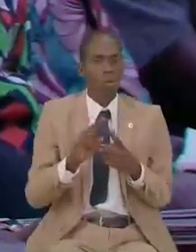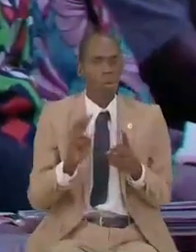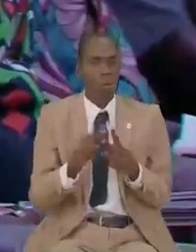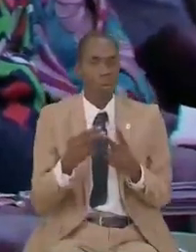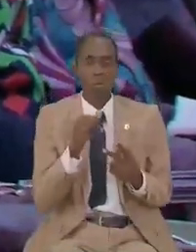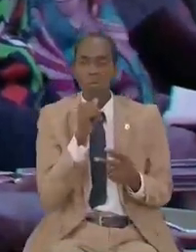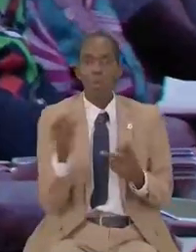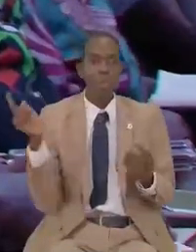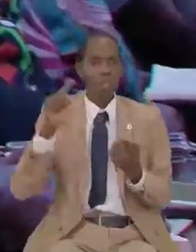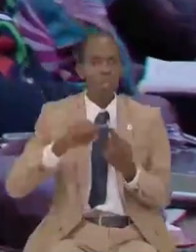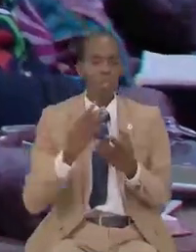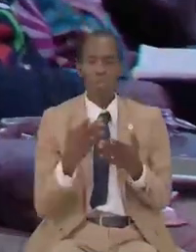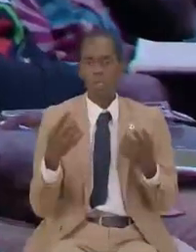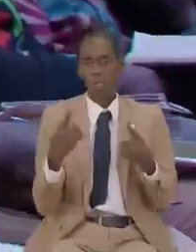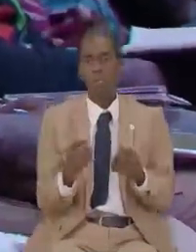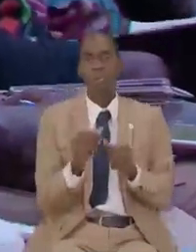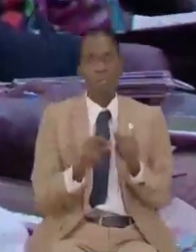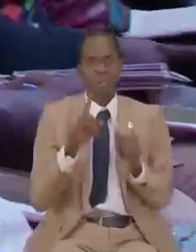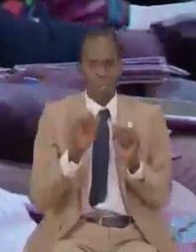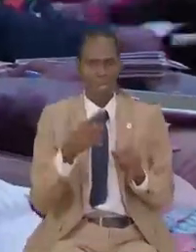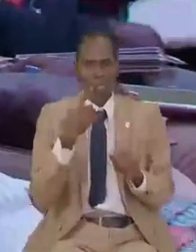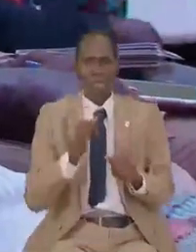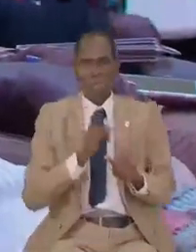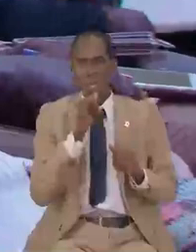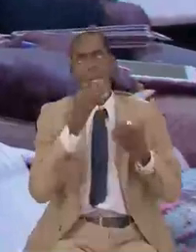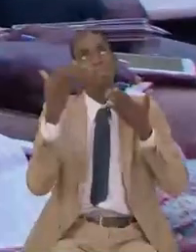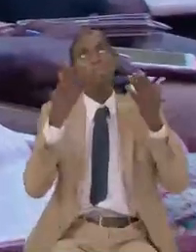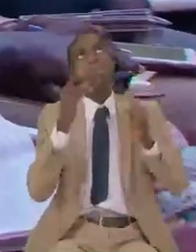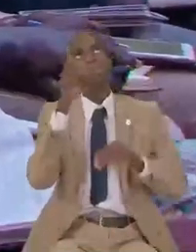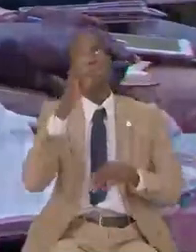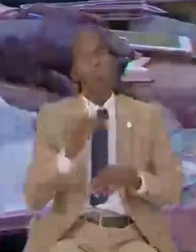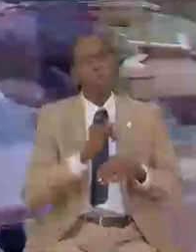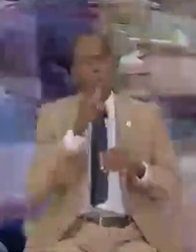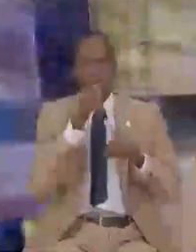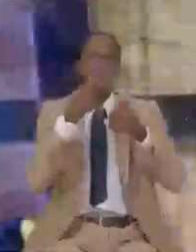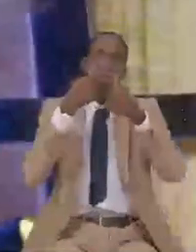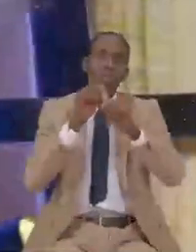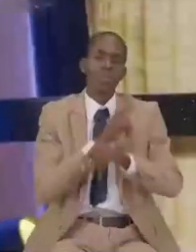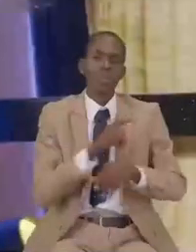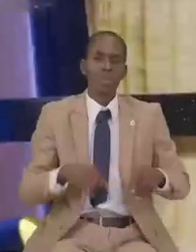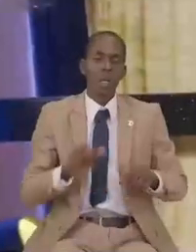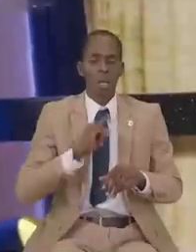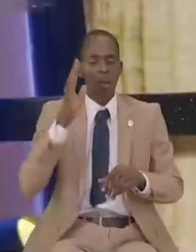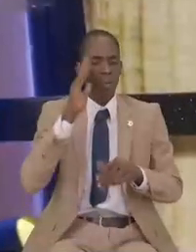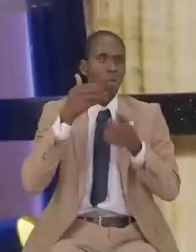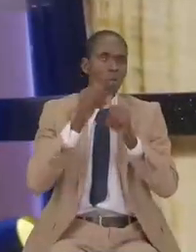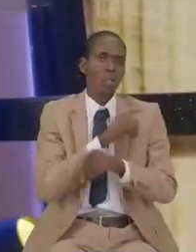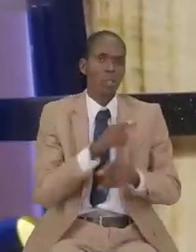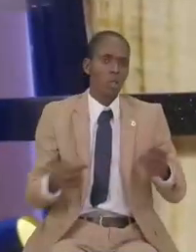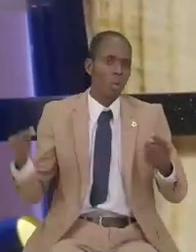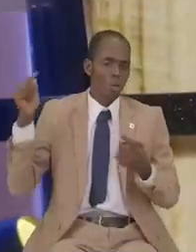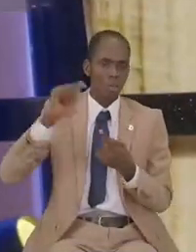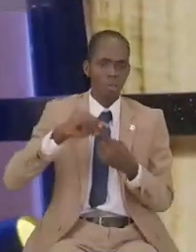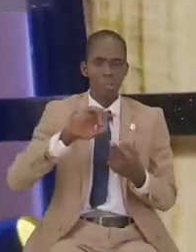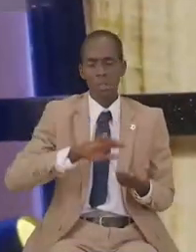arrivé. Quelqu'un peut, n'importe qui peut dire que je sais le Seigneur, je suis le Seigneur, je vais le suivre jusqu'à la fin. Jusqu'à ce